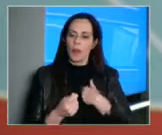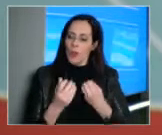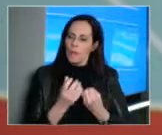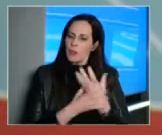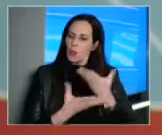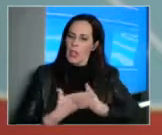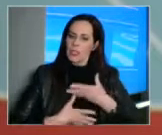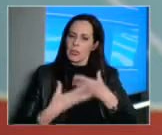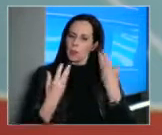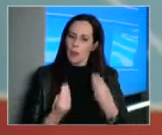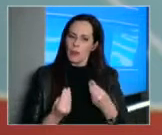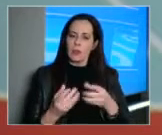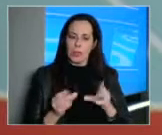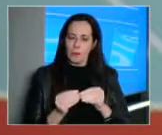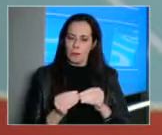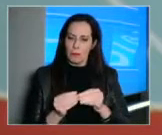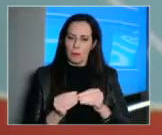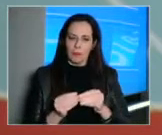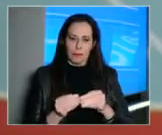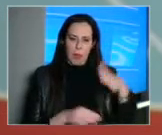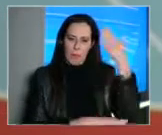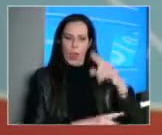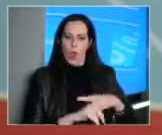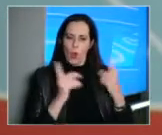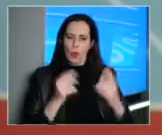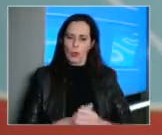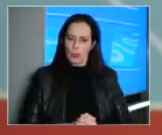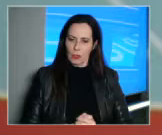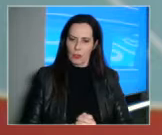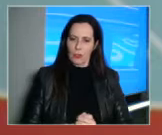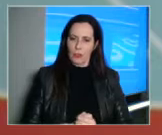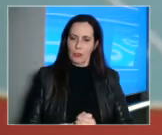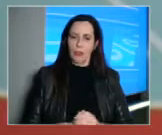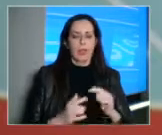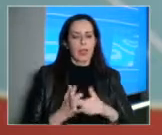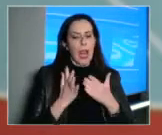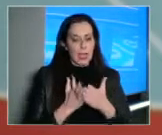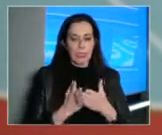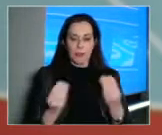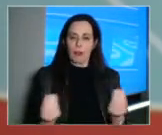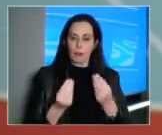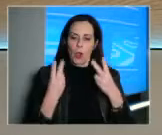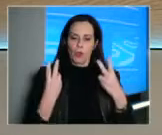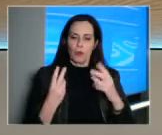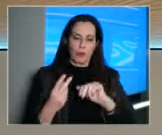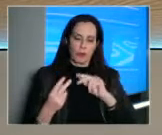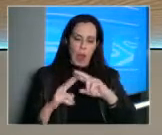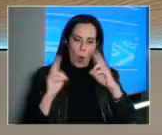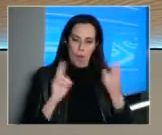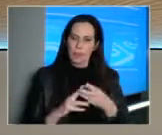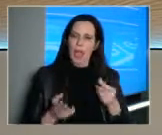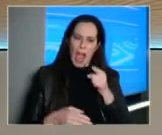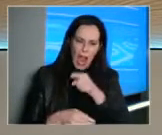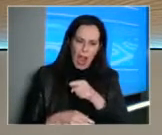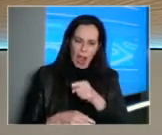et à quel point on a des, une chance de pouvoir bâtir de meilleures relations pour adresser les grands enjeux de la planète. אין